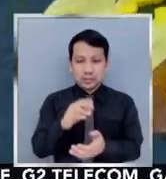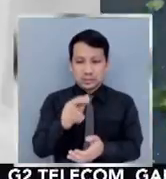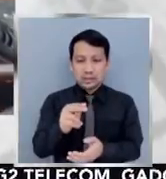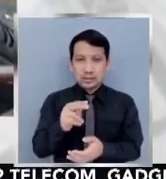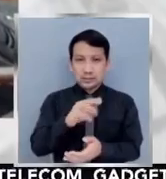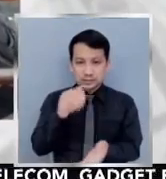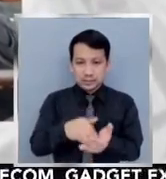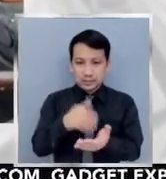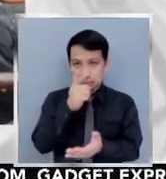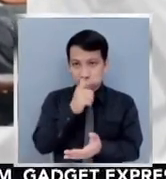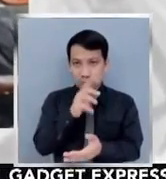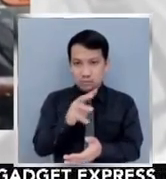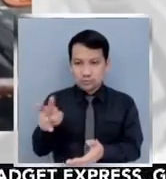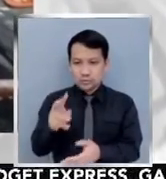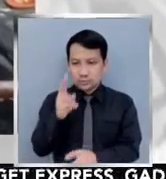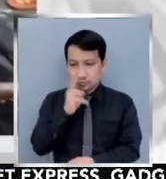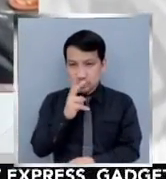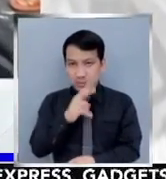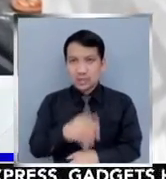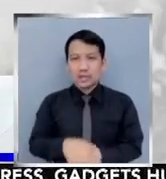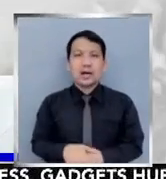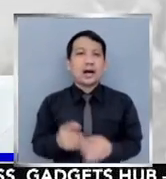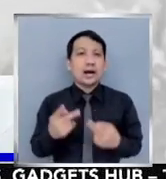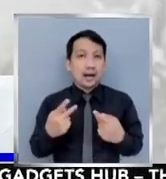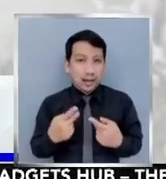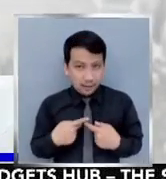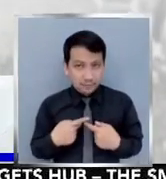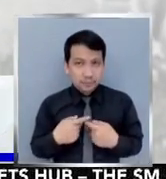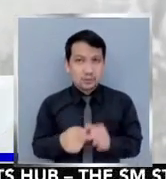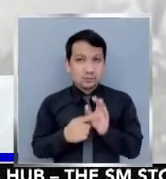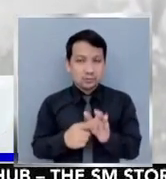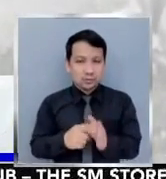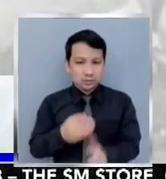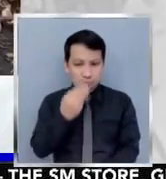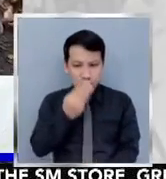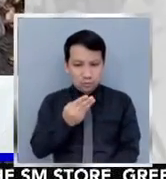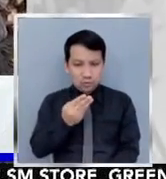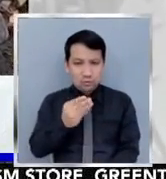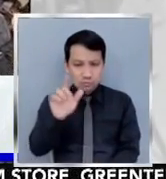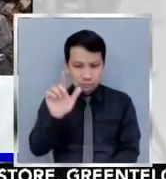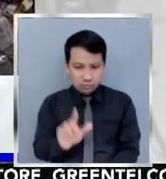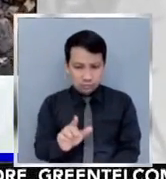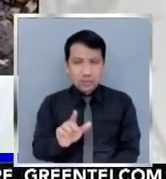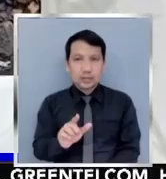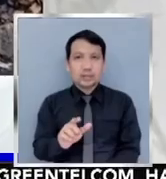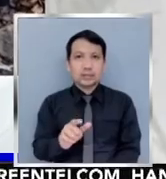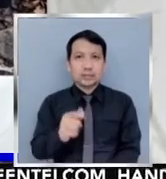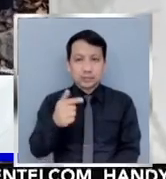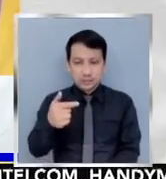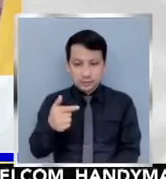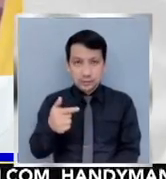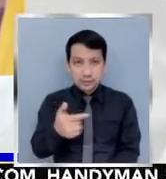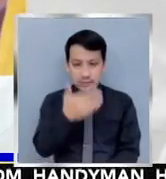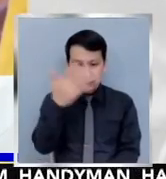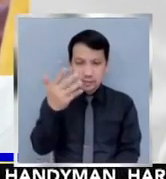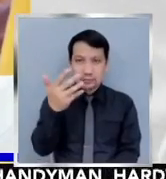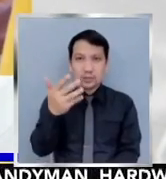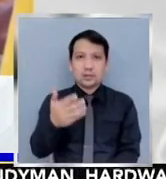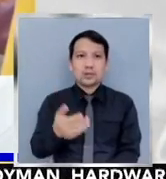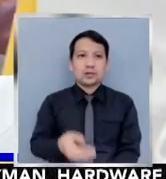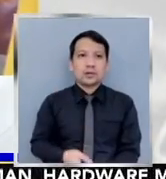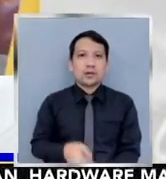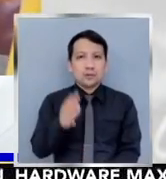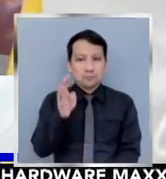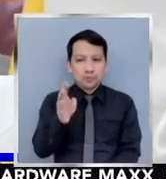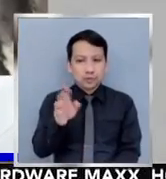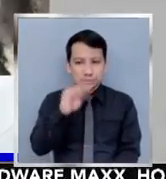Visayas. Gayunman, may mga lugar din kung saan bumaba ang kaso ng dengue, tulad sa General Santos City, kung saan 40% ang